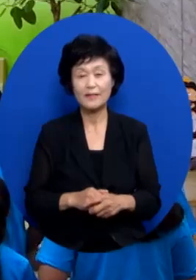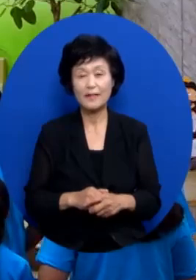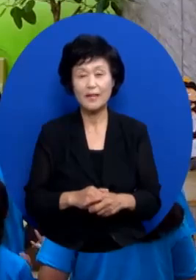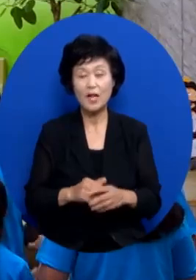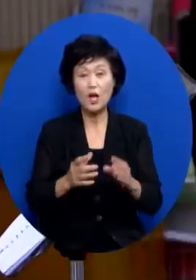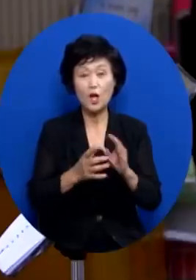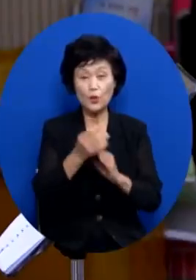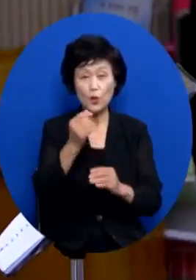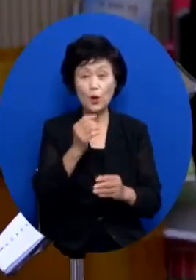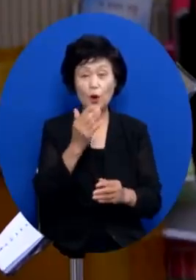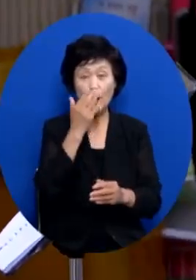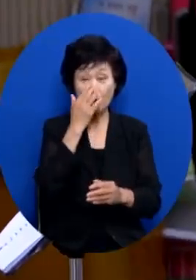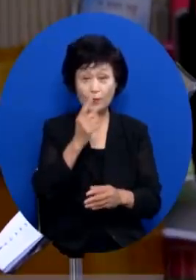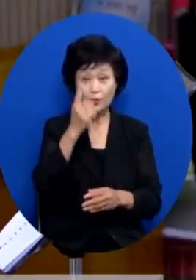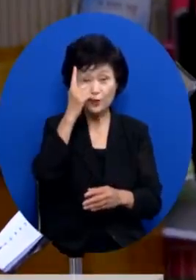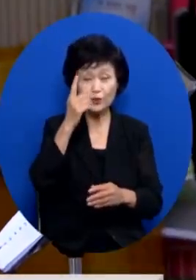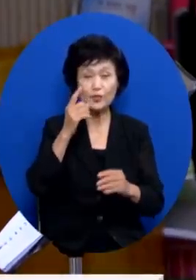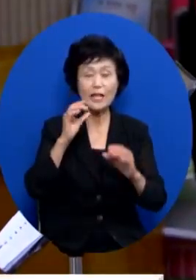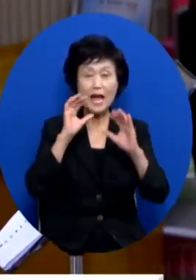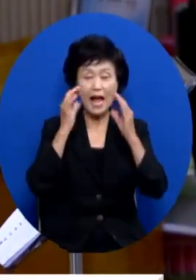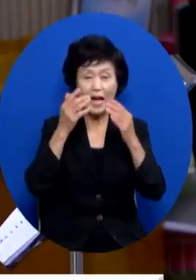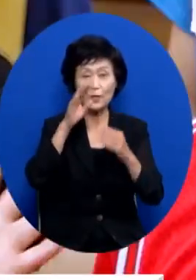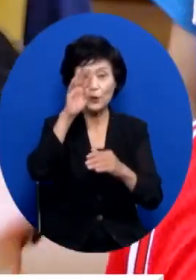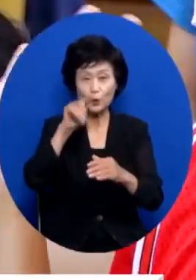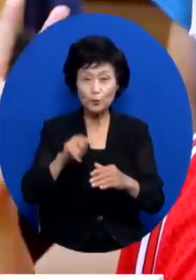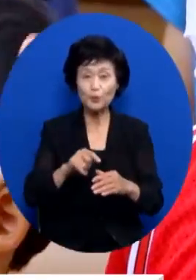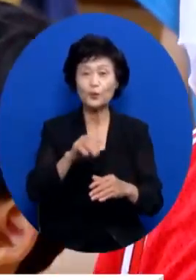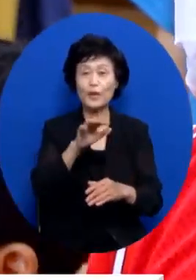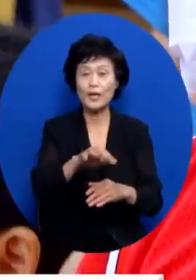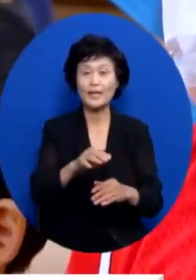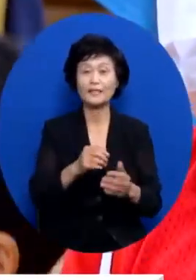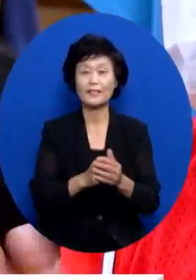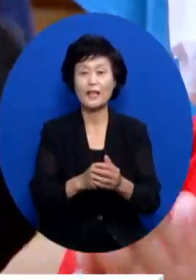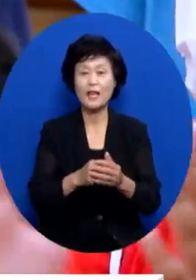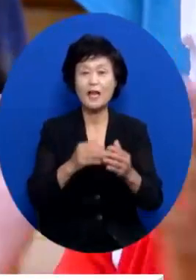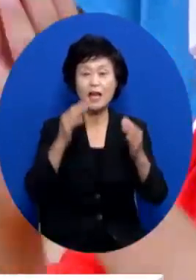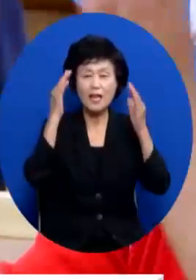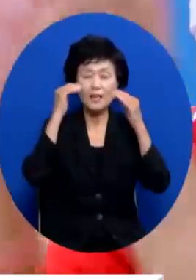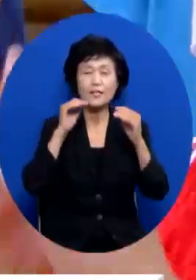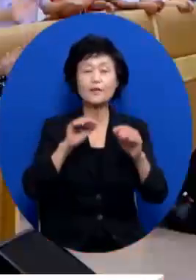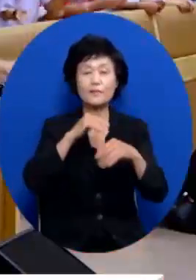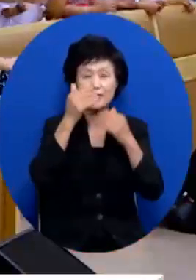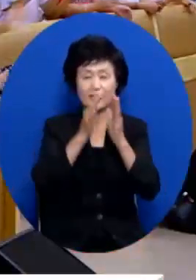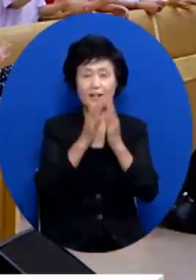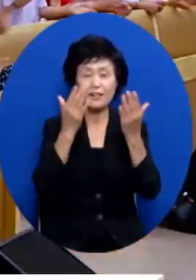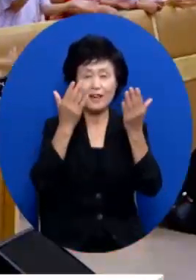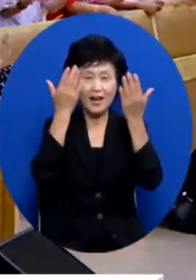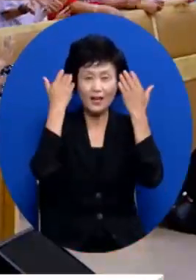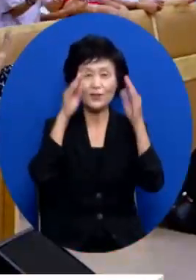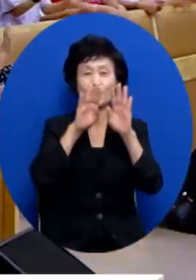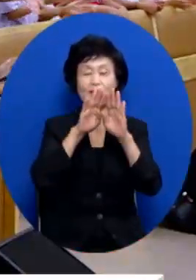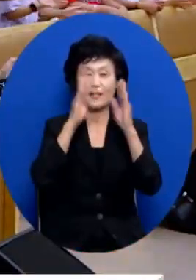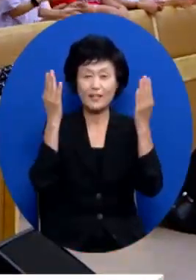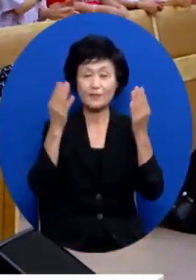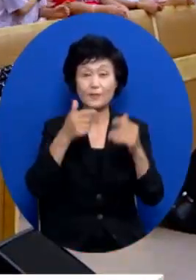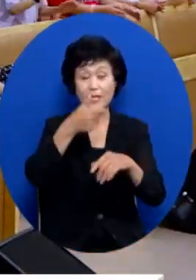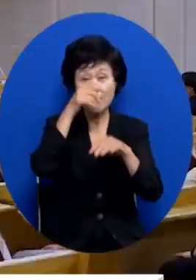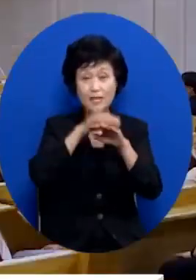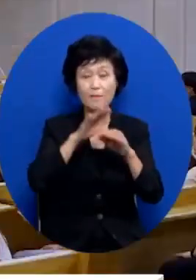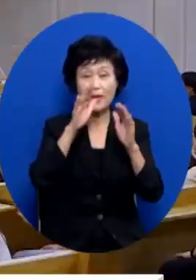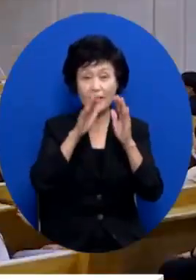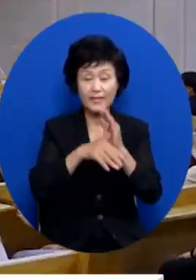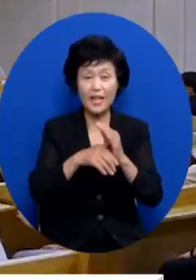예장통합 순천노예 아동부연합회는 5.1 구례제일교회에서 여름성경학교를 열었습니다. 개회예배에서